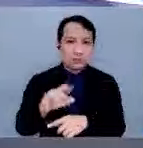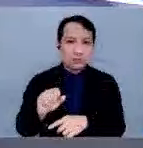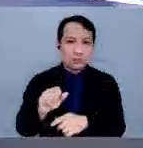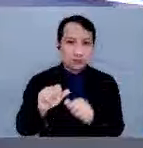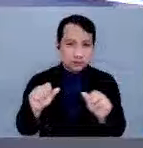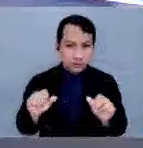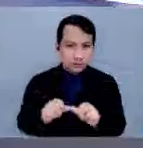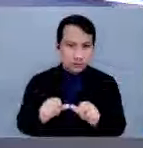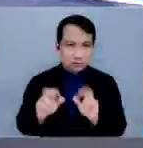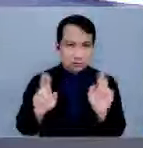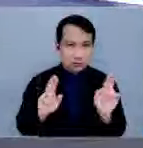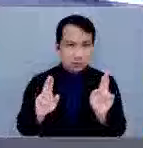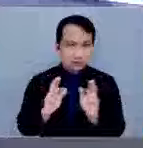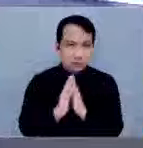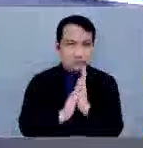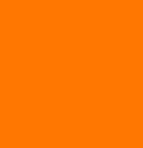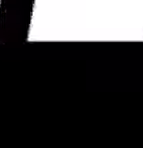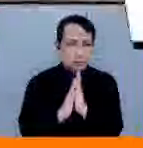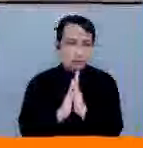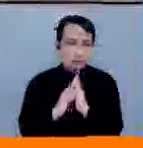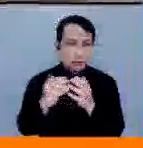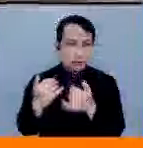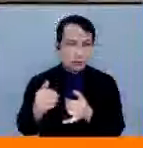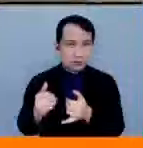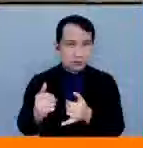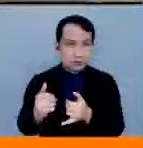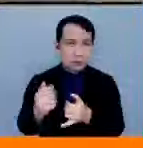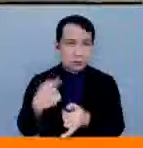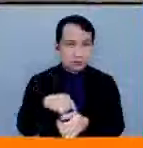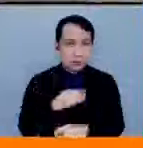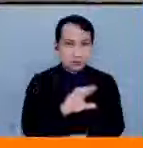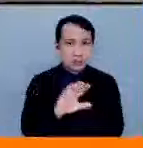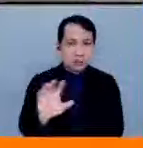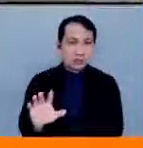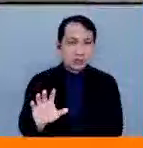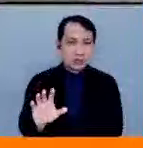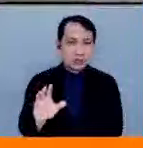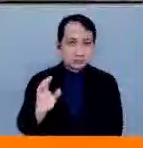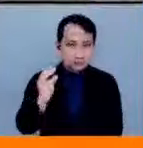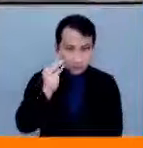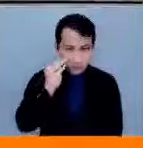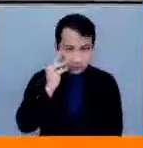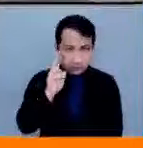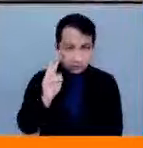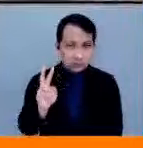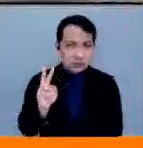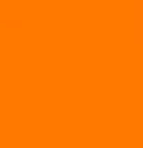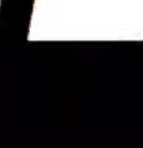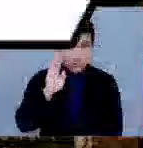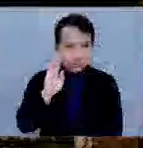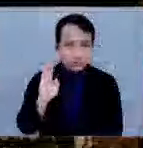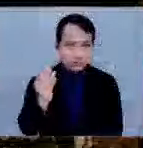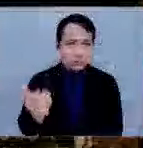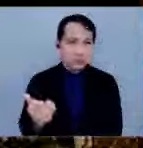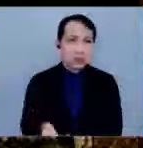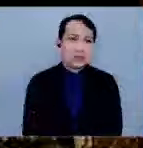ng pa-exciting ang mga laro. At sa frontline ng balitang yan, si Marty Bautista. Marty?